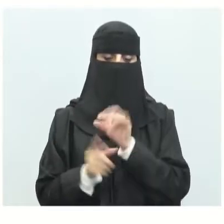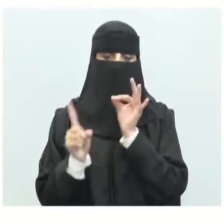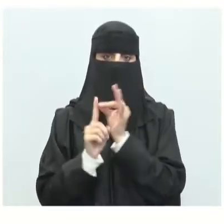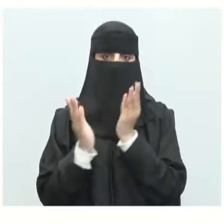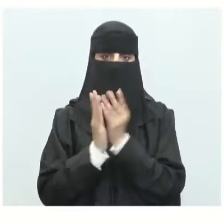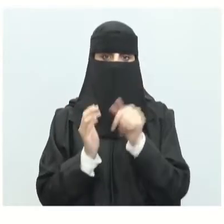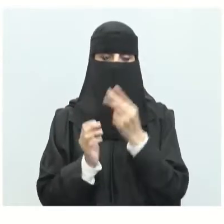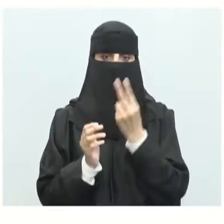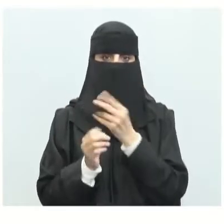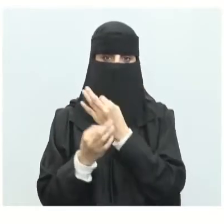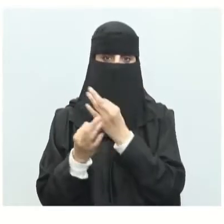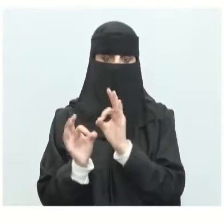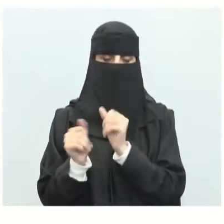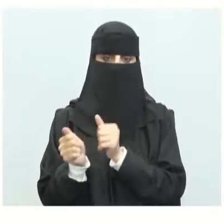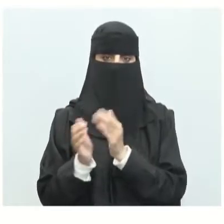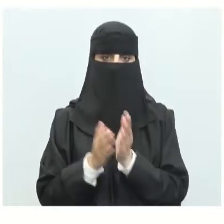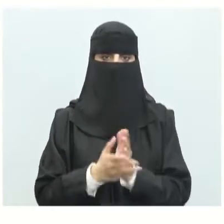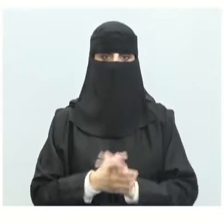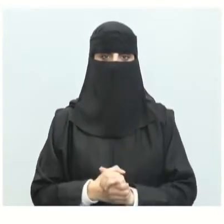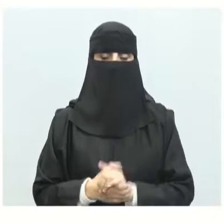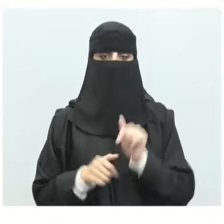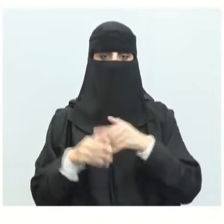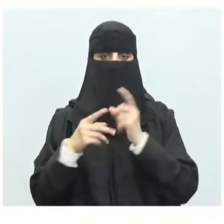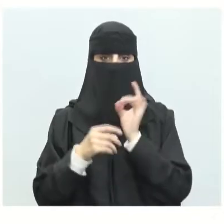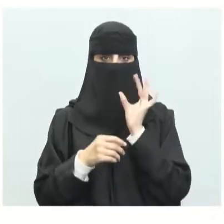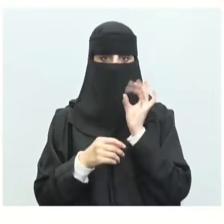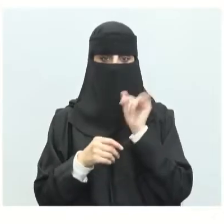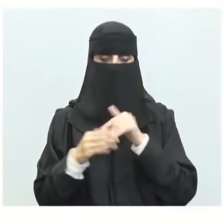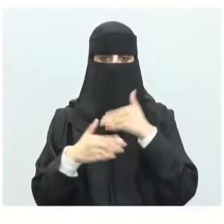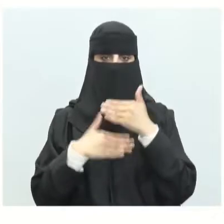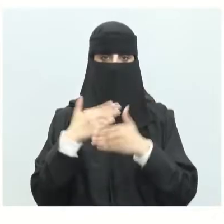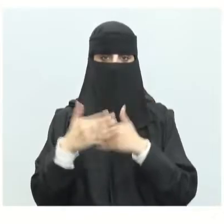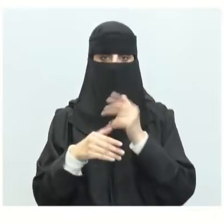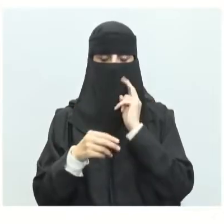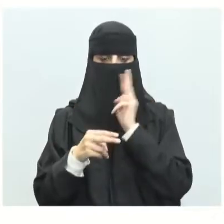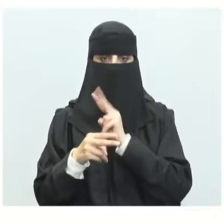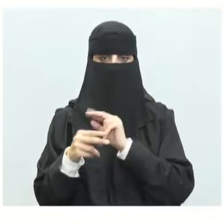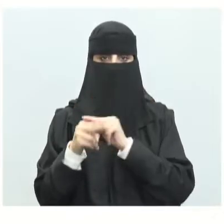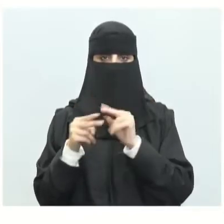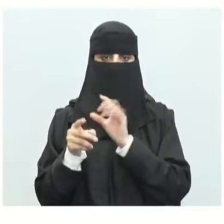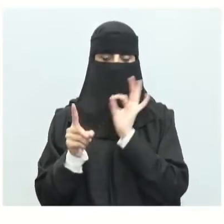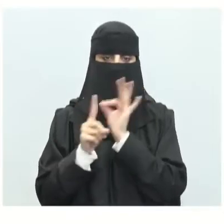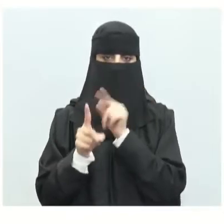درسنا لهذا اليوم والتي سنحاول بمشيئه الله تعالى تحقيقها